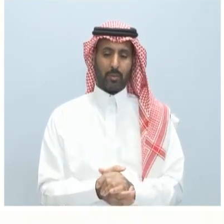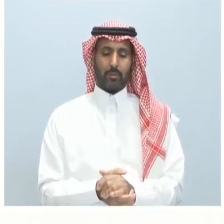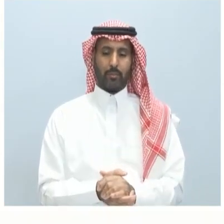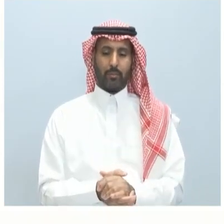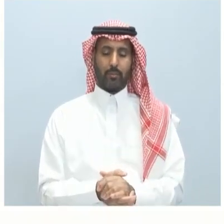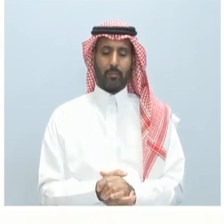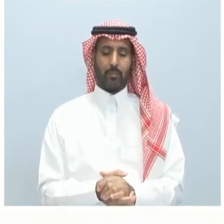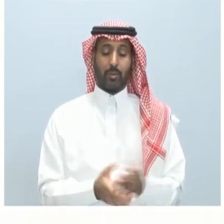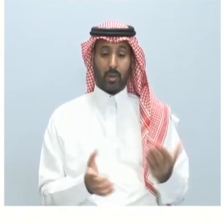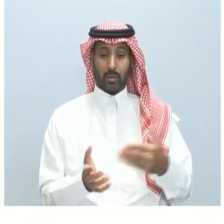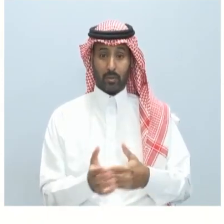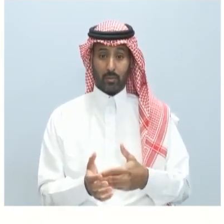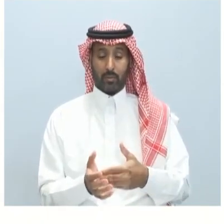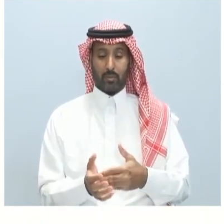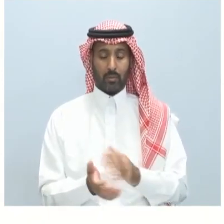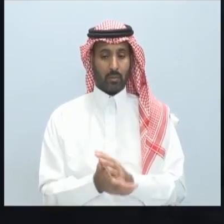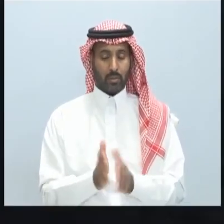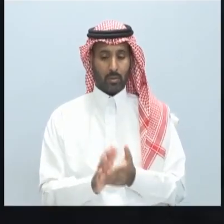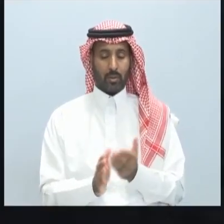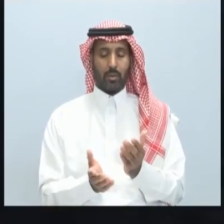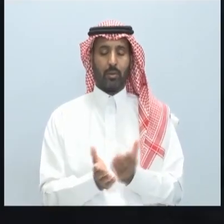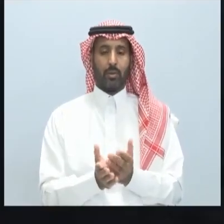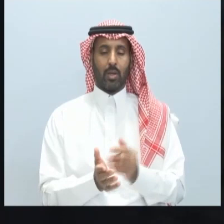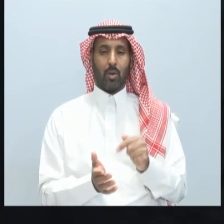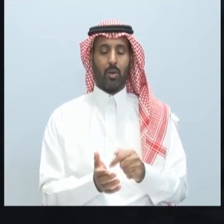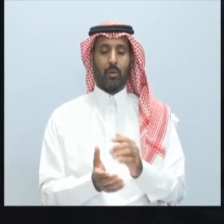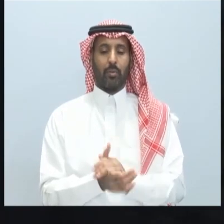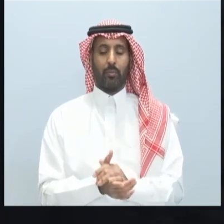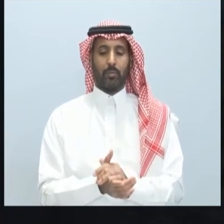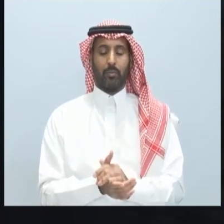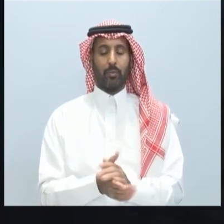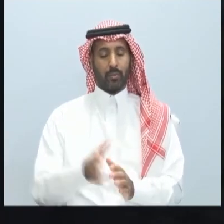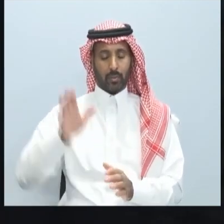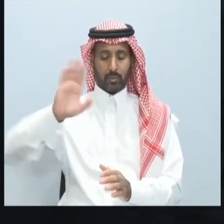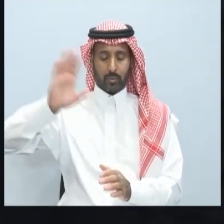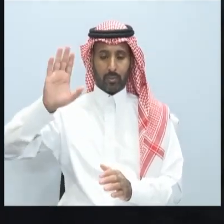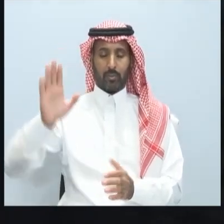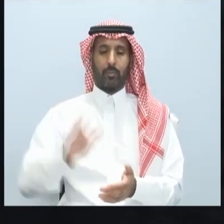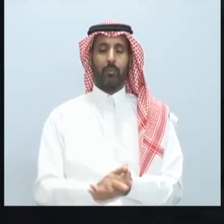خم الى هنا يا احبتي نكون قد انهينا درسنا لهذا اليوم دمتم بحفظ الله ورعايته